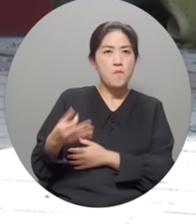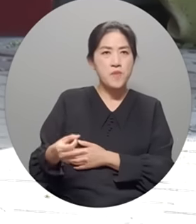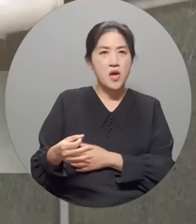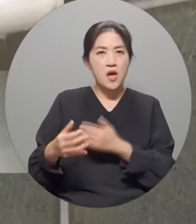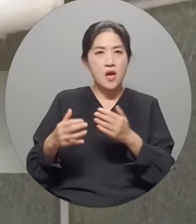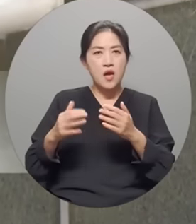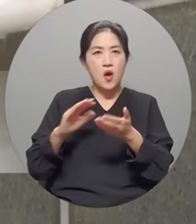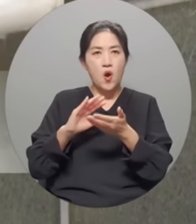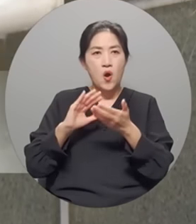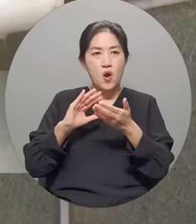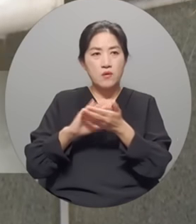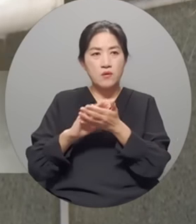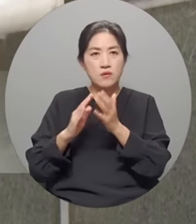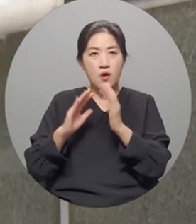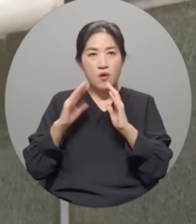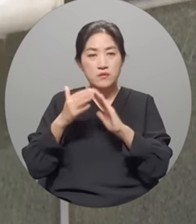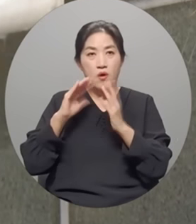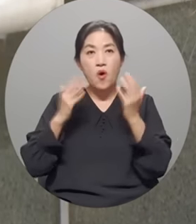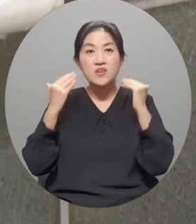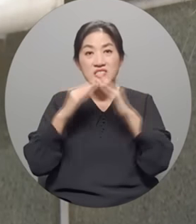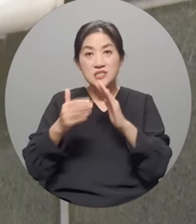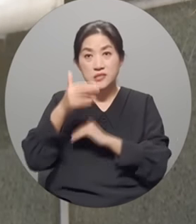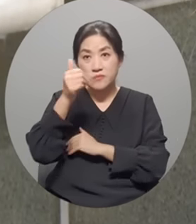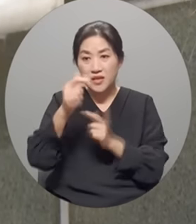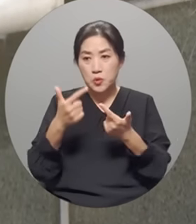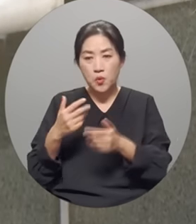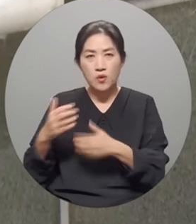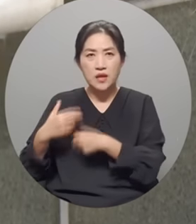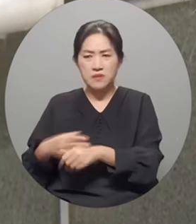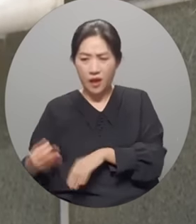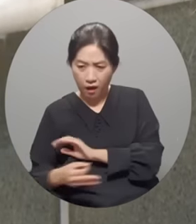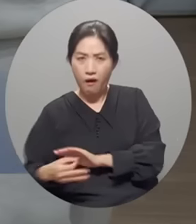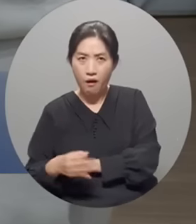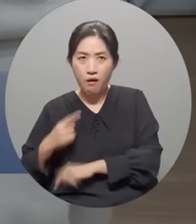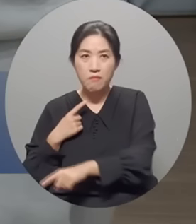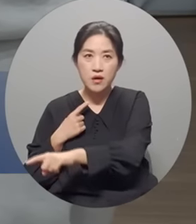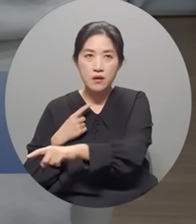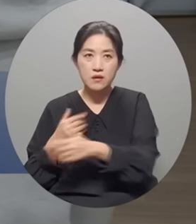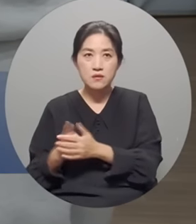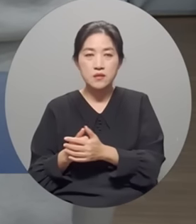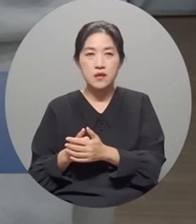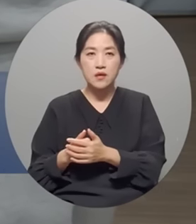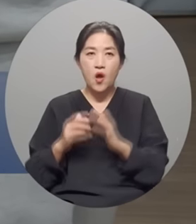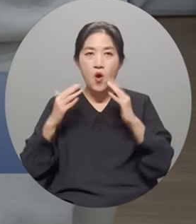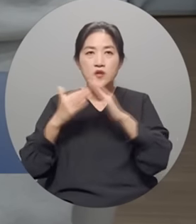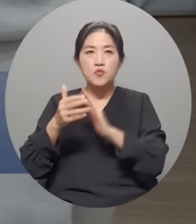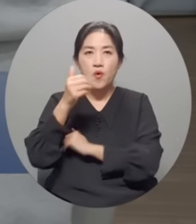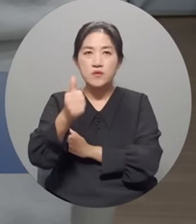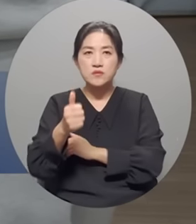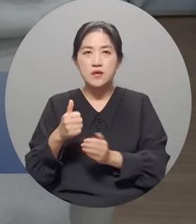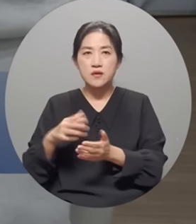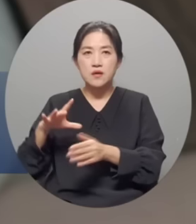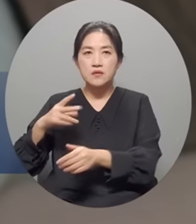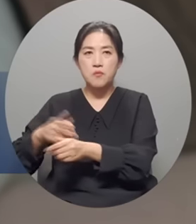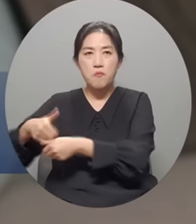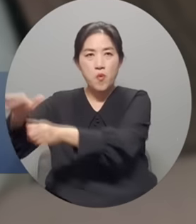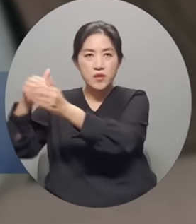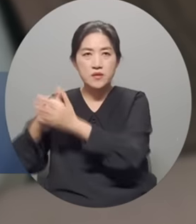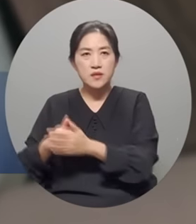원장도 아닌 담임 선생님이 한사코 내겠다고 한 겁니다. 그래서 먼저 원장님이 선생님 먼저 보내고